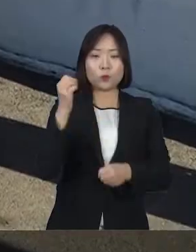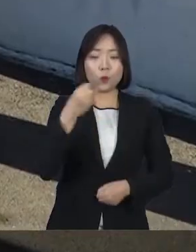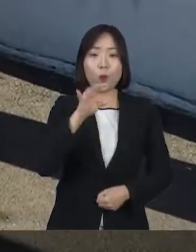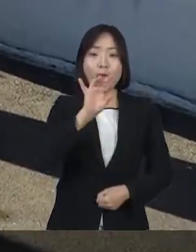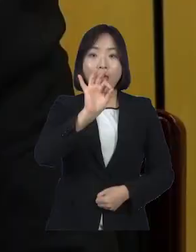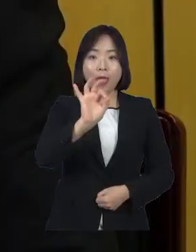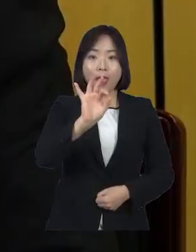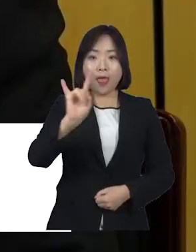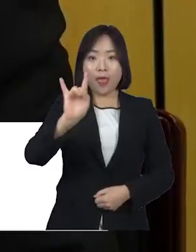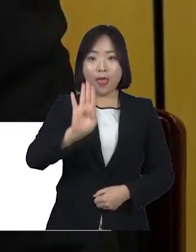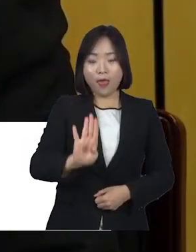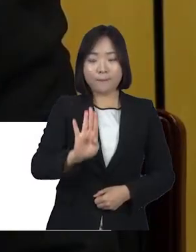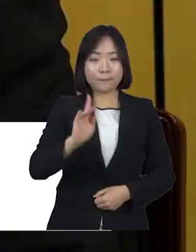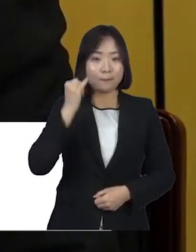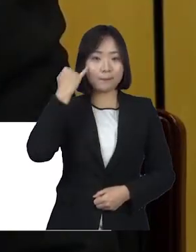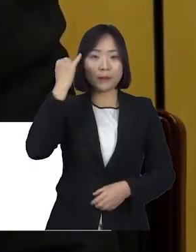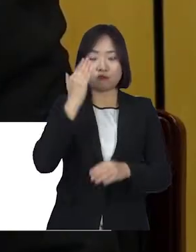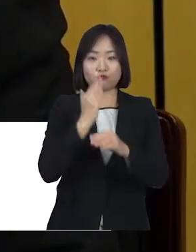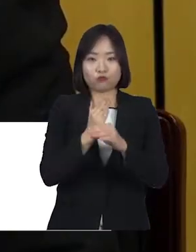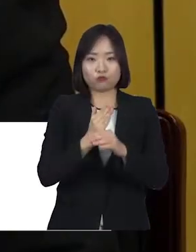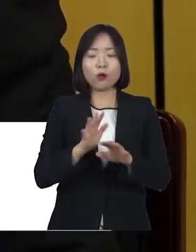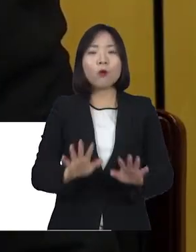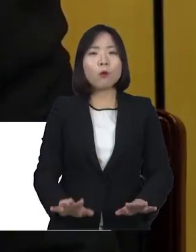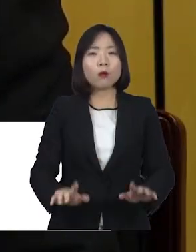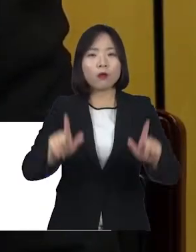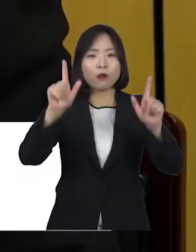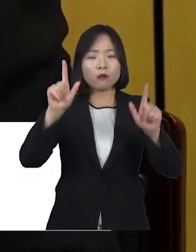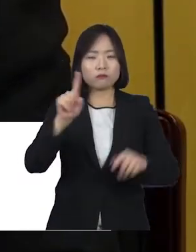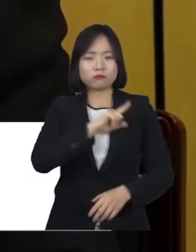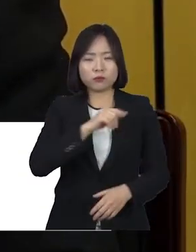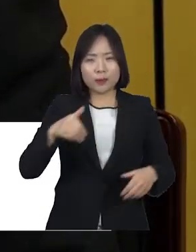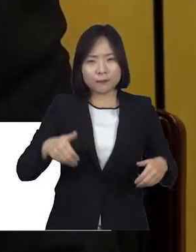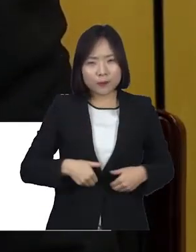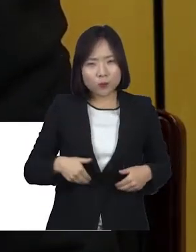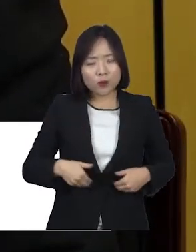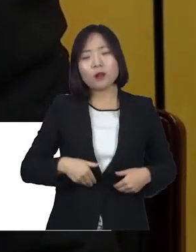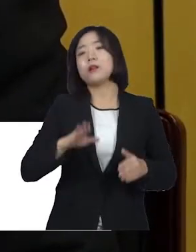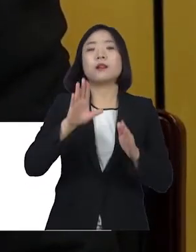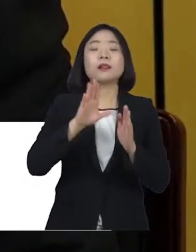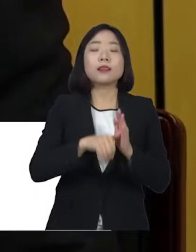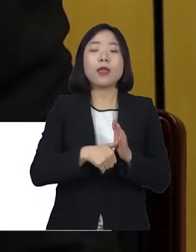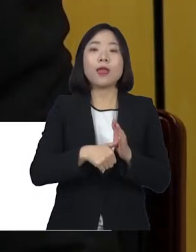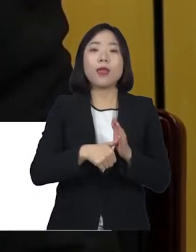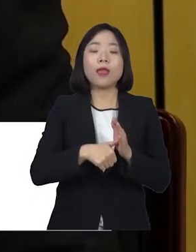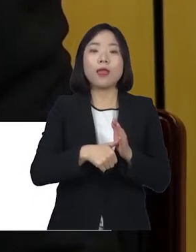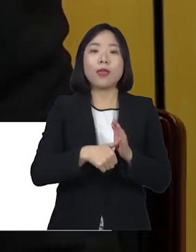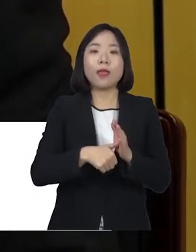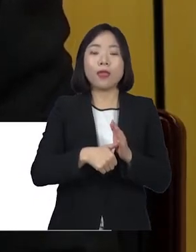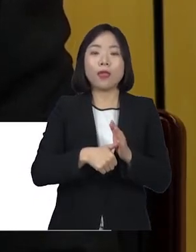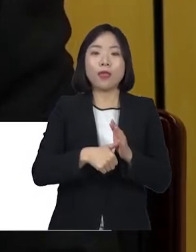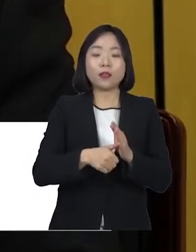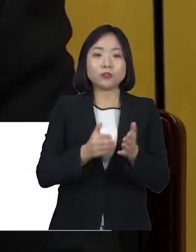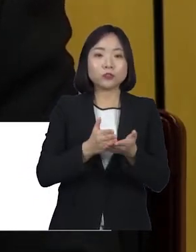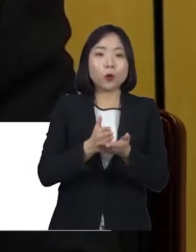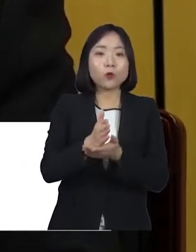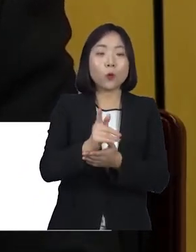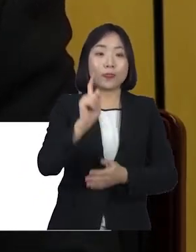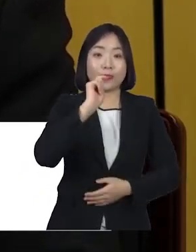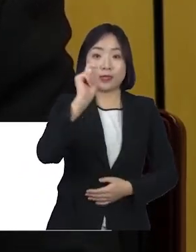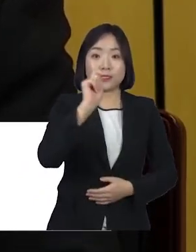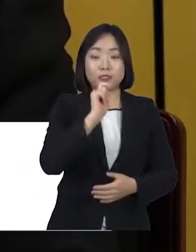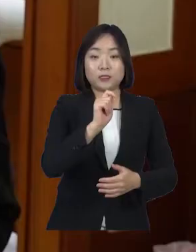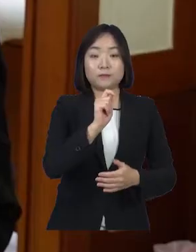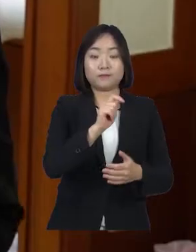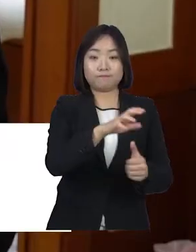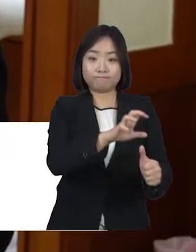있습니다. 올해는 가장 필요한 시간에 운행할 수 있는 임차 전용 택시를 도입할